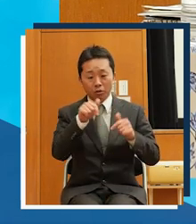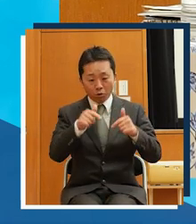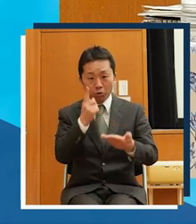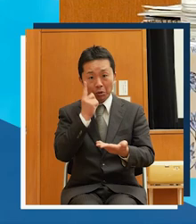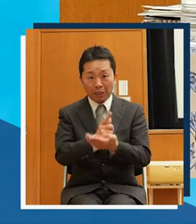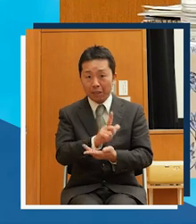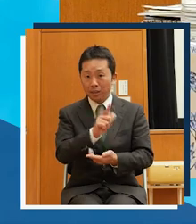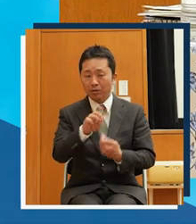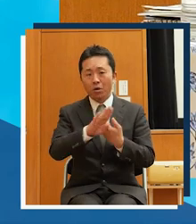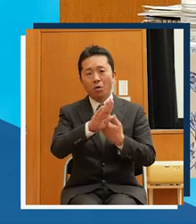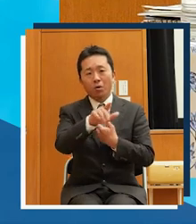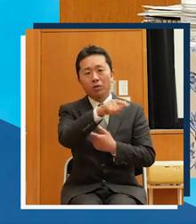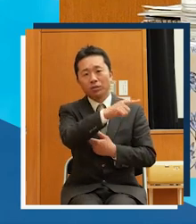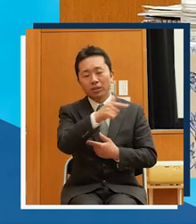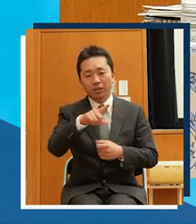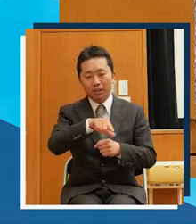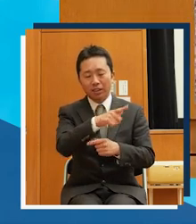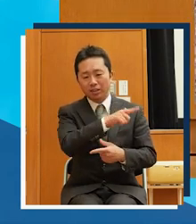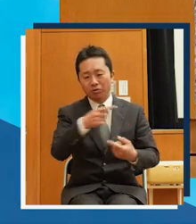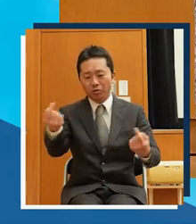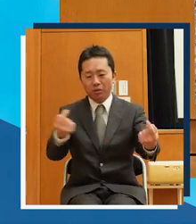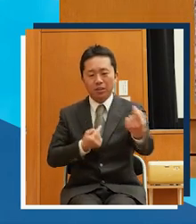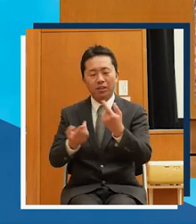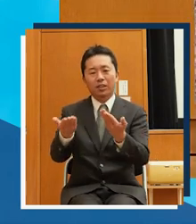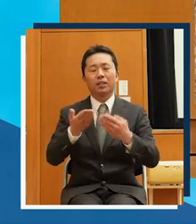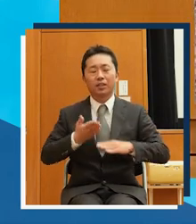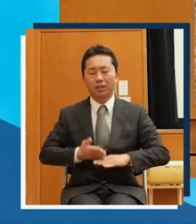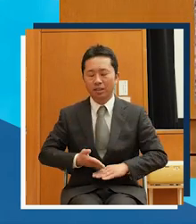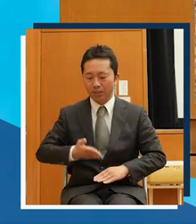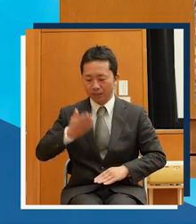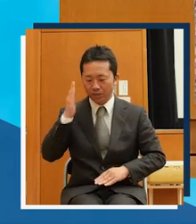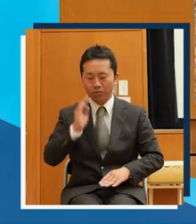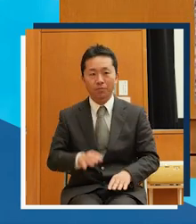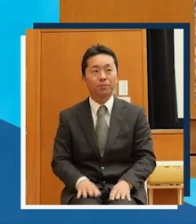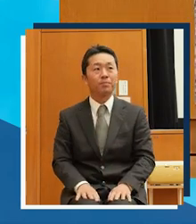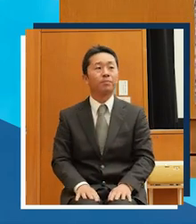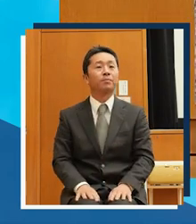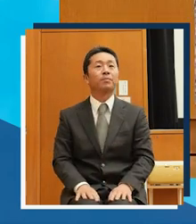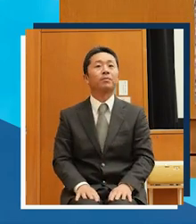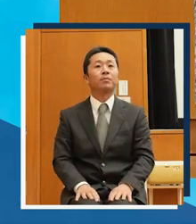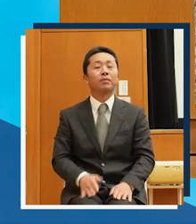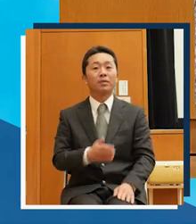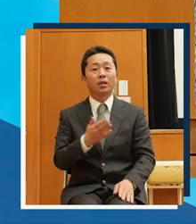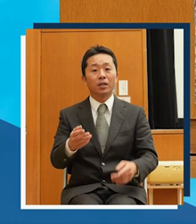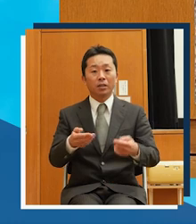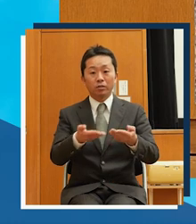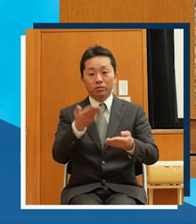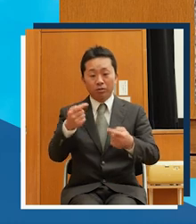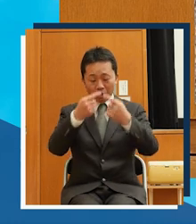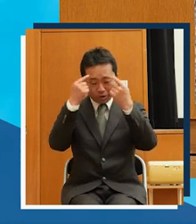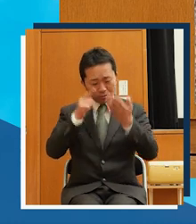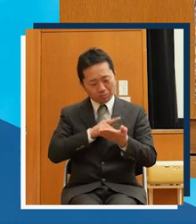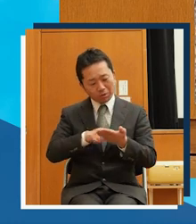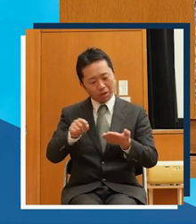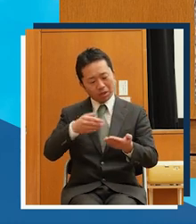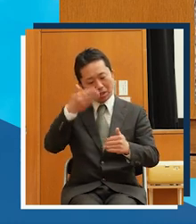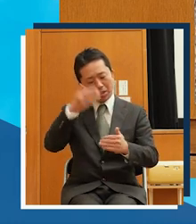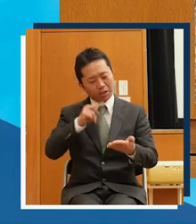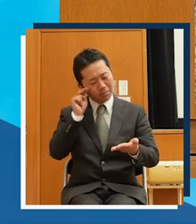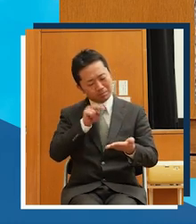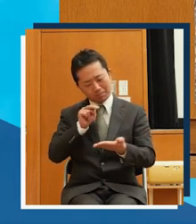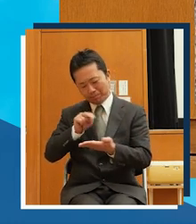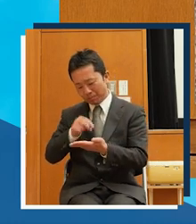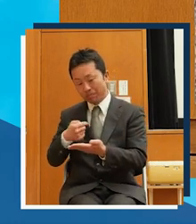いただいたこと本当にありがたいと思いますあの今ちょっとペラペラと自分のあの携帯の写真をめくってみたら